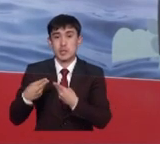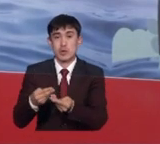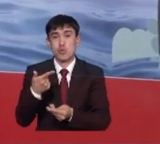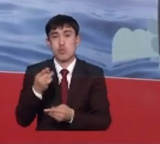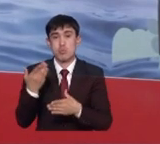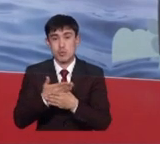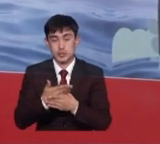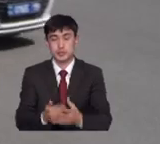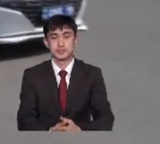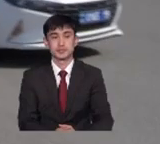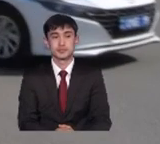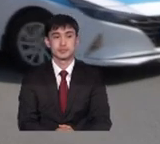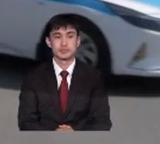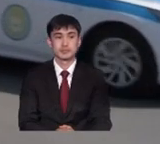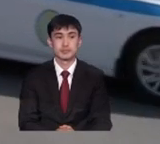гуни